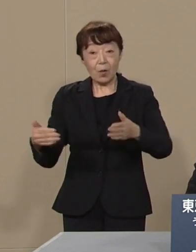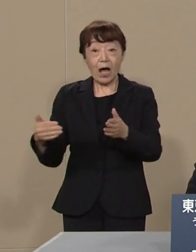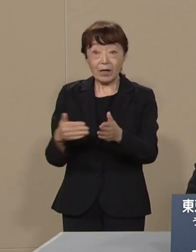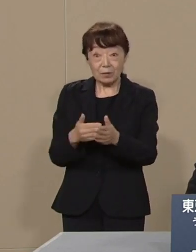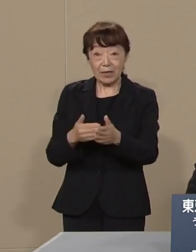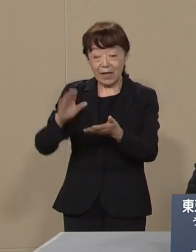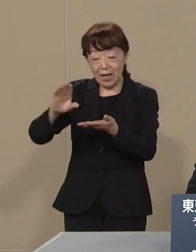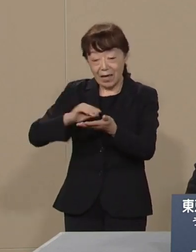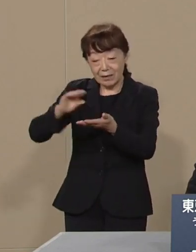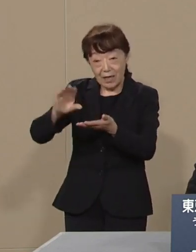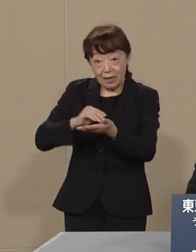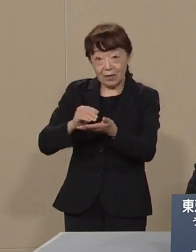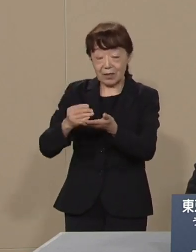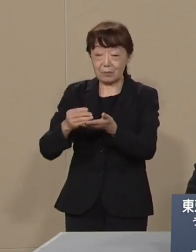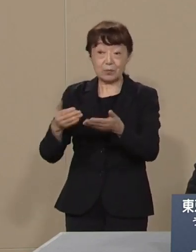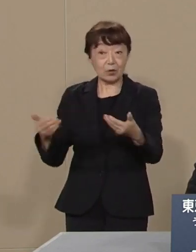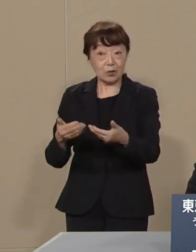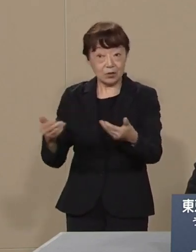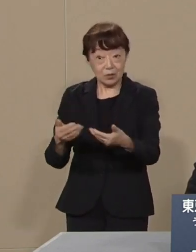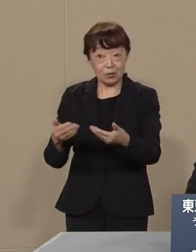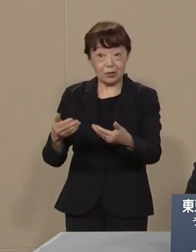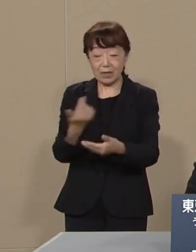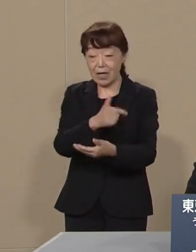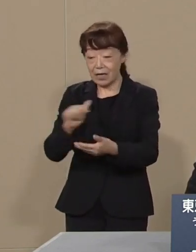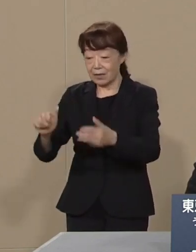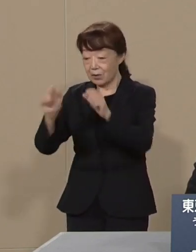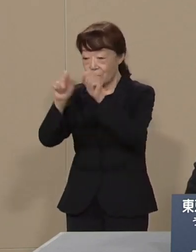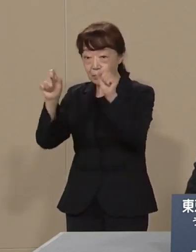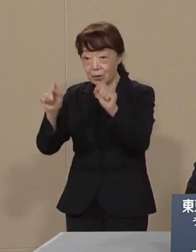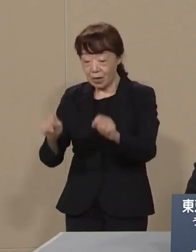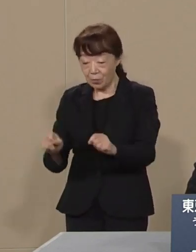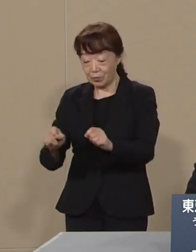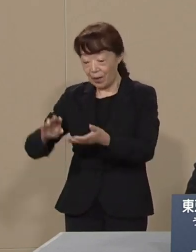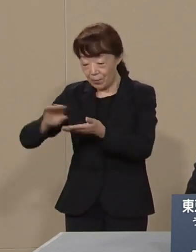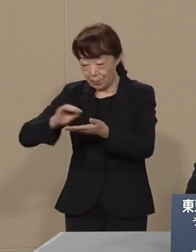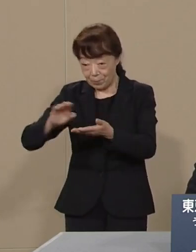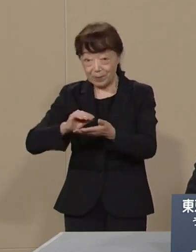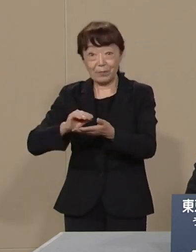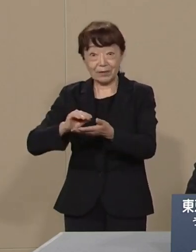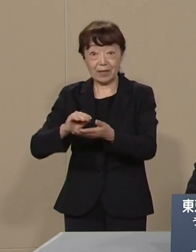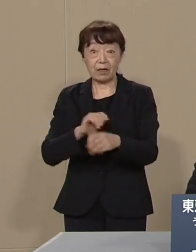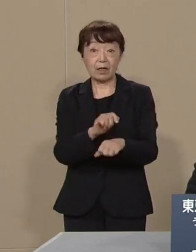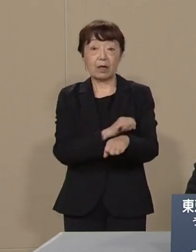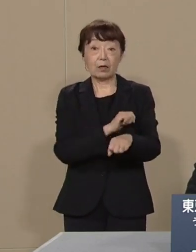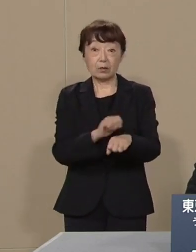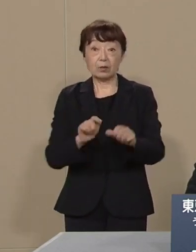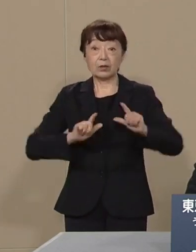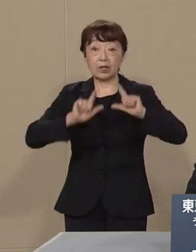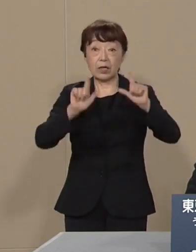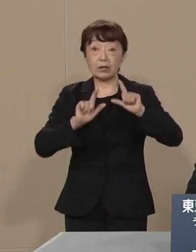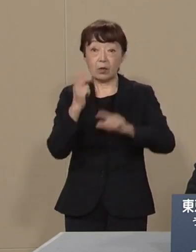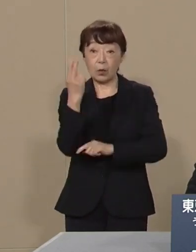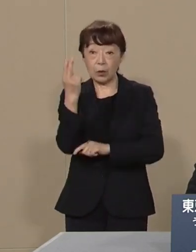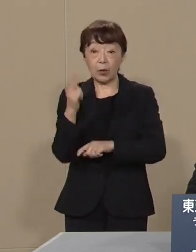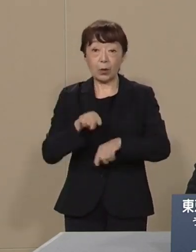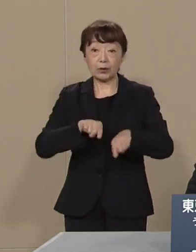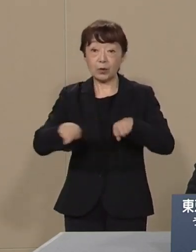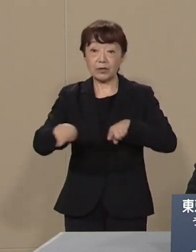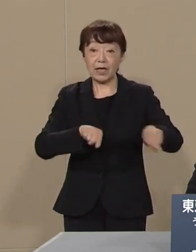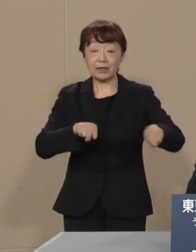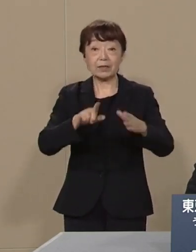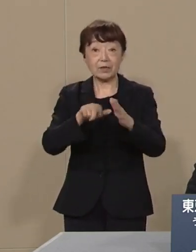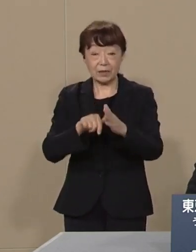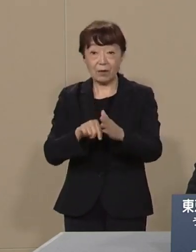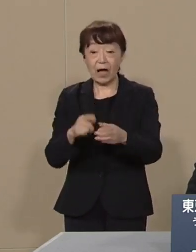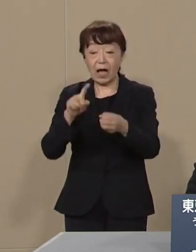さまざまな問題を追及してきました特にと性に関しては石原慎太郎都知事が誕生した